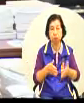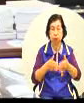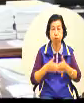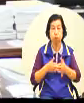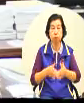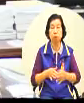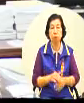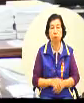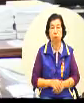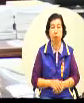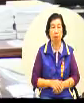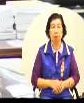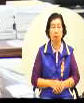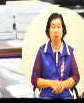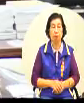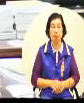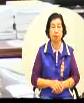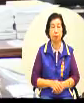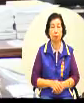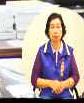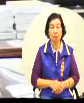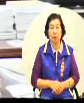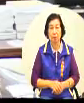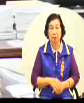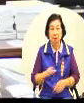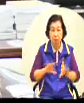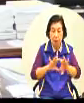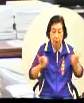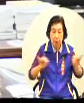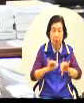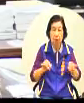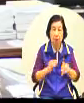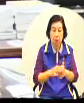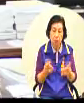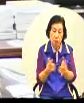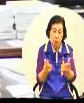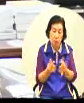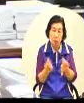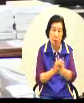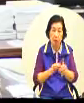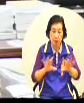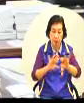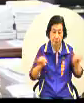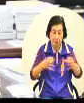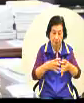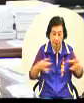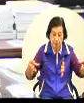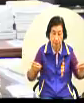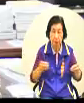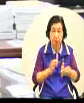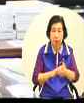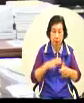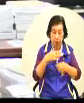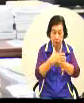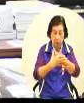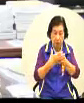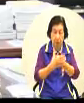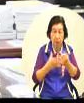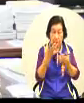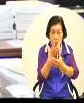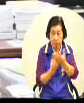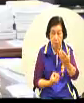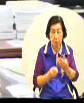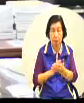飞地变成地瓜的图案，周围的保留地都变成六龟区